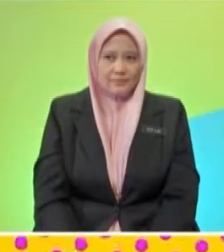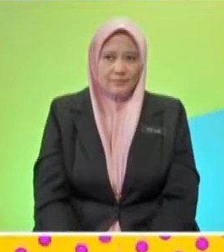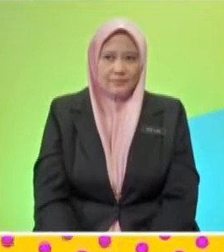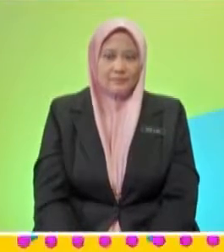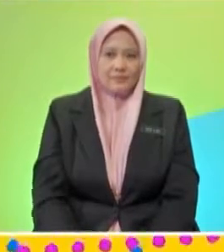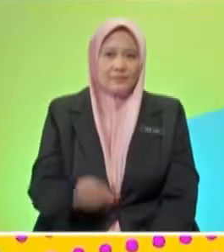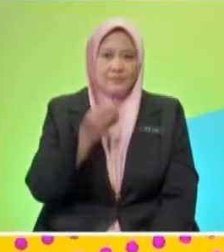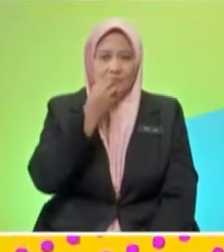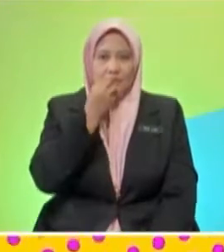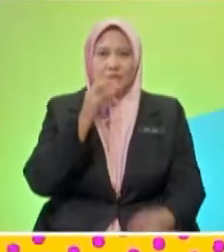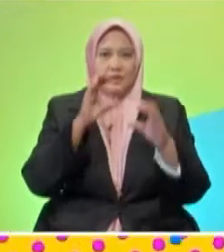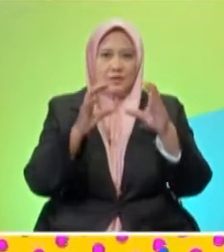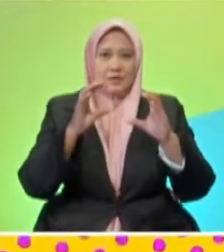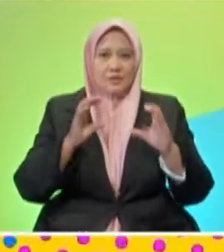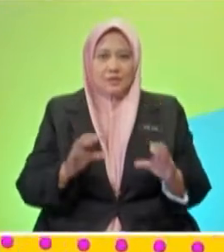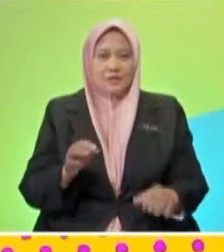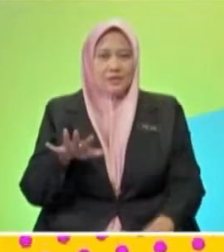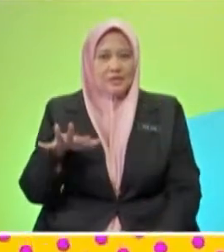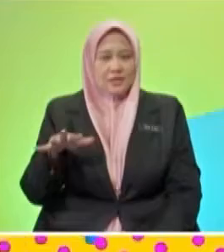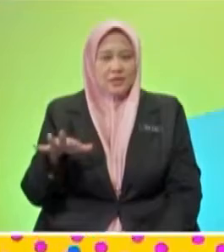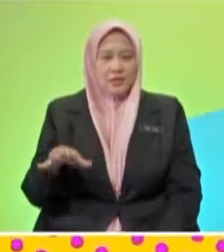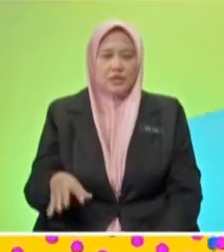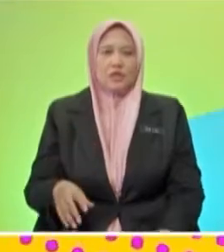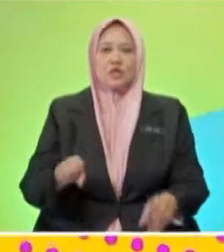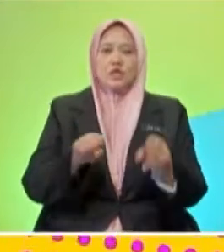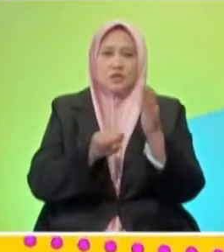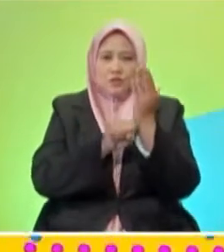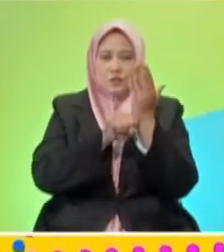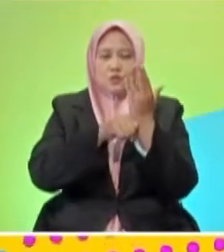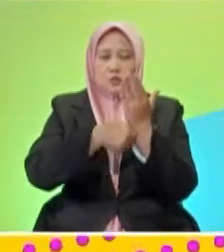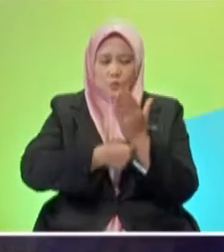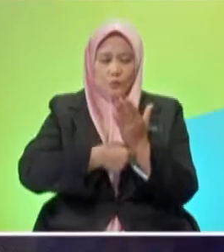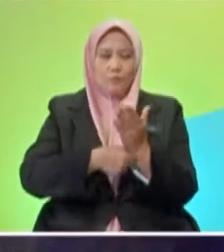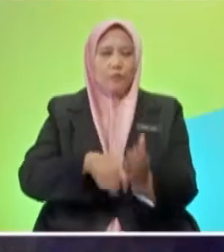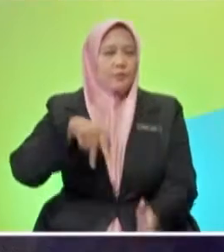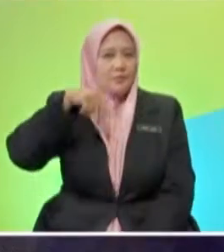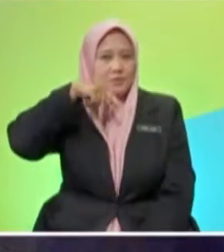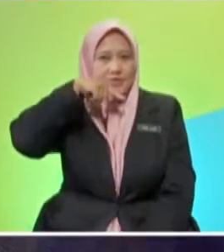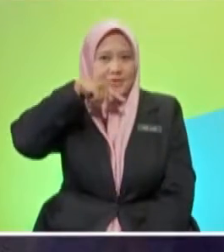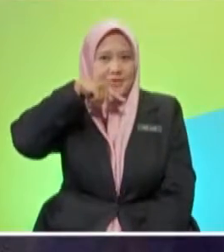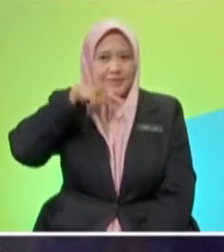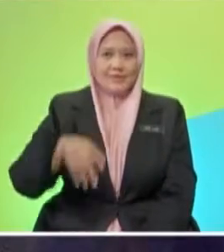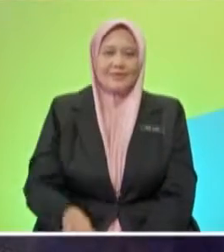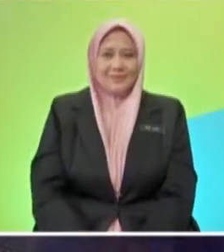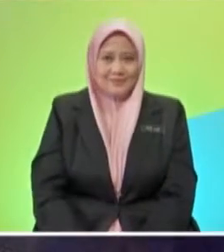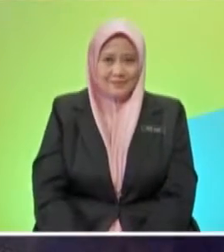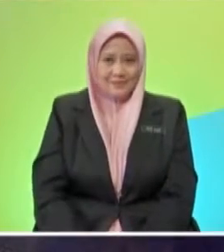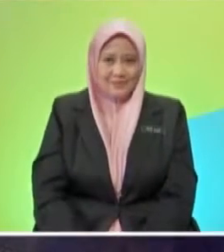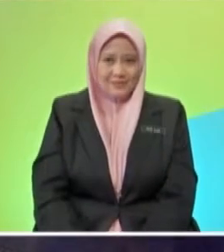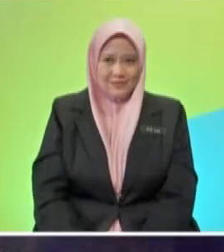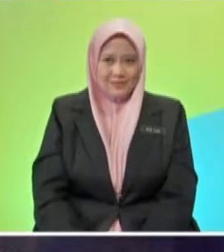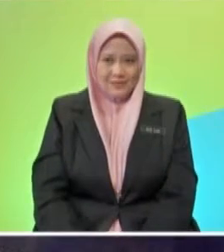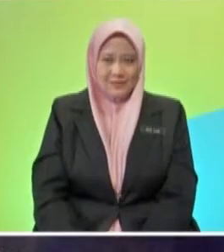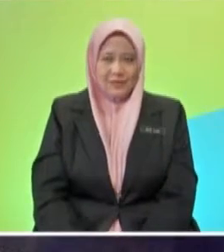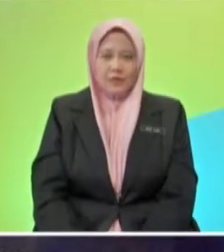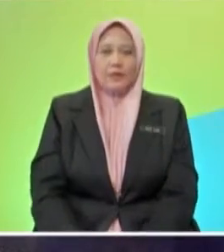Hai makan secara tidak hanya semprotin makan secara sederhana sumberputih kita kunci jawaban itu dan